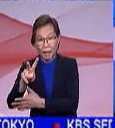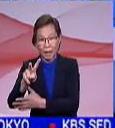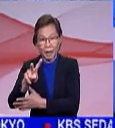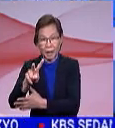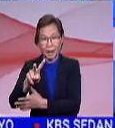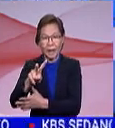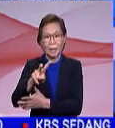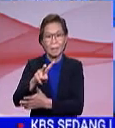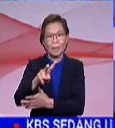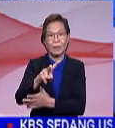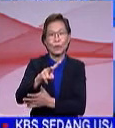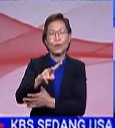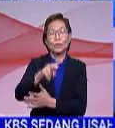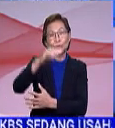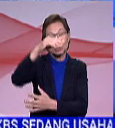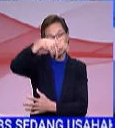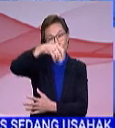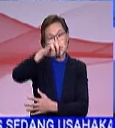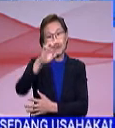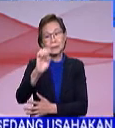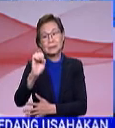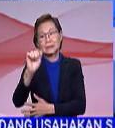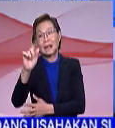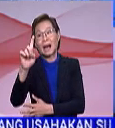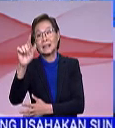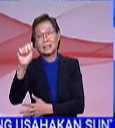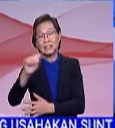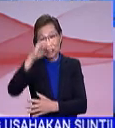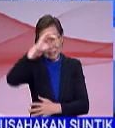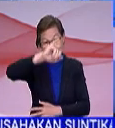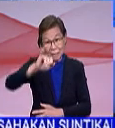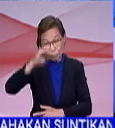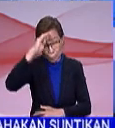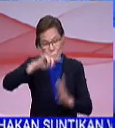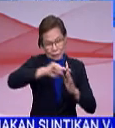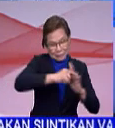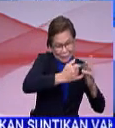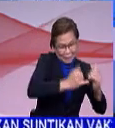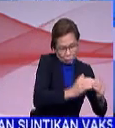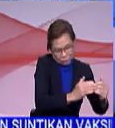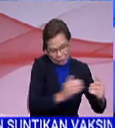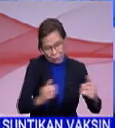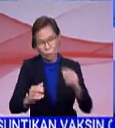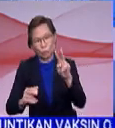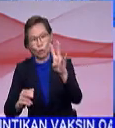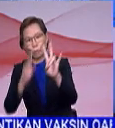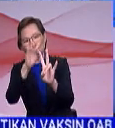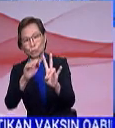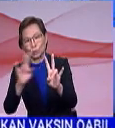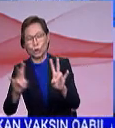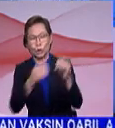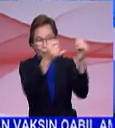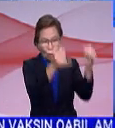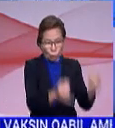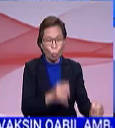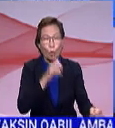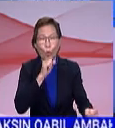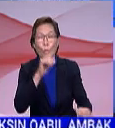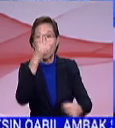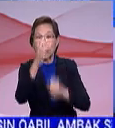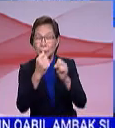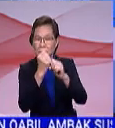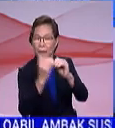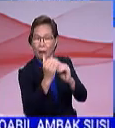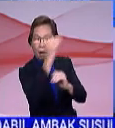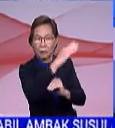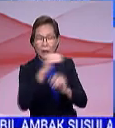Konvensyen Antarabangsa Persada Johor, Johor Bahru bermula hari ini hingga 27 Julai. Ia melibatkan individu berusia 18 tahun ke